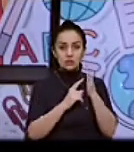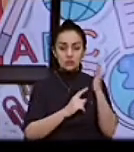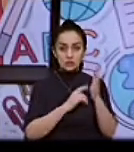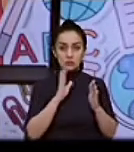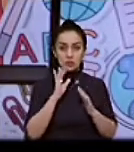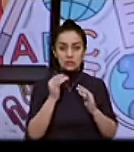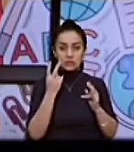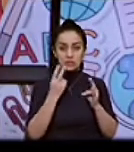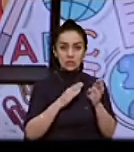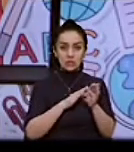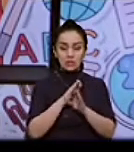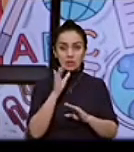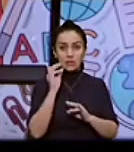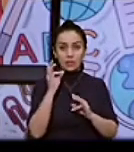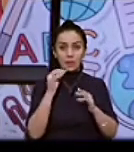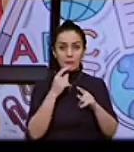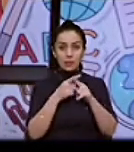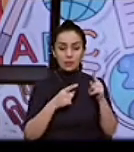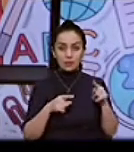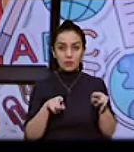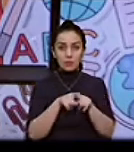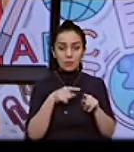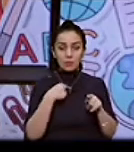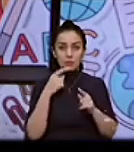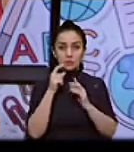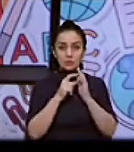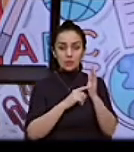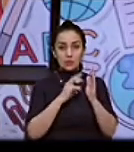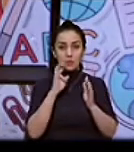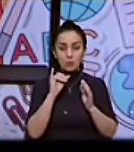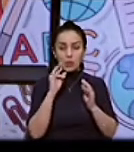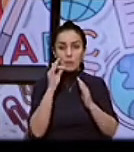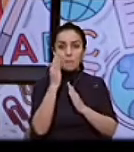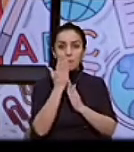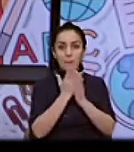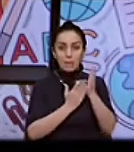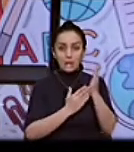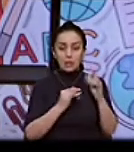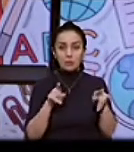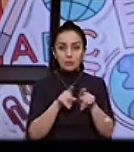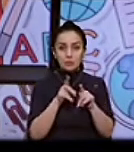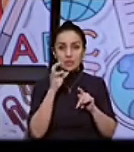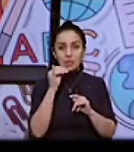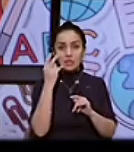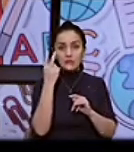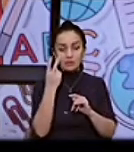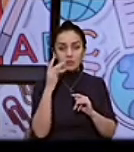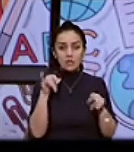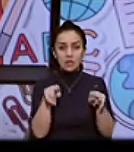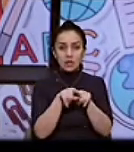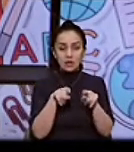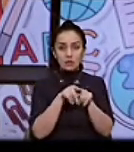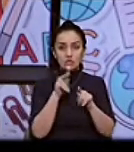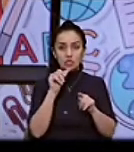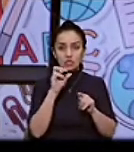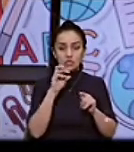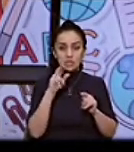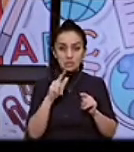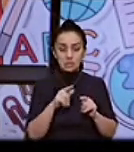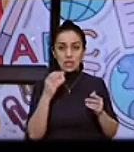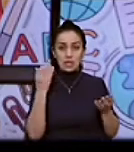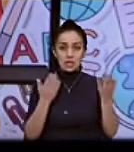делим целое на половину, мы делим напополам, то есть на две равные